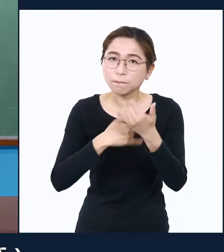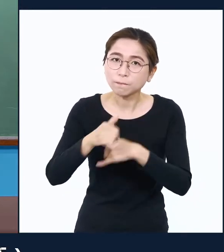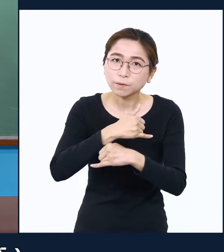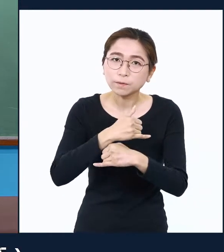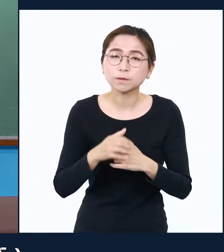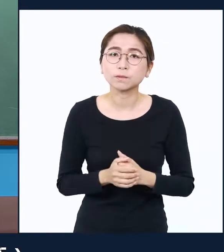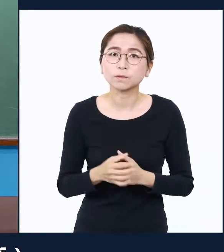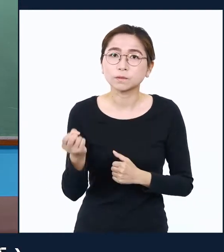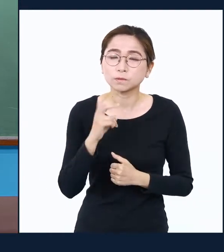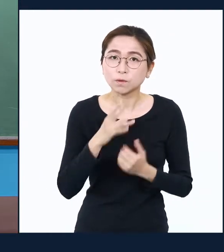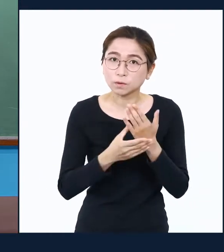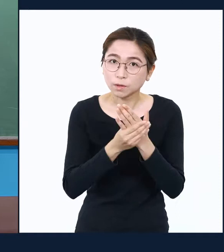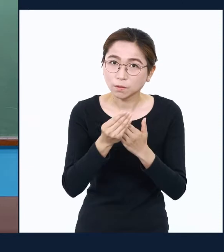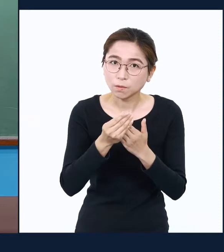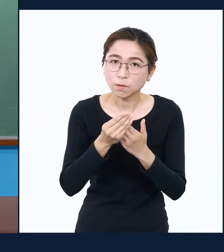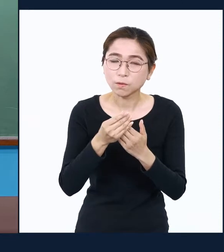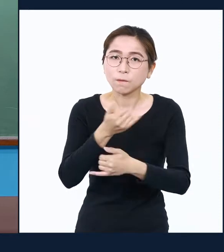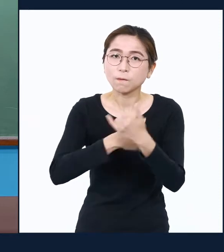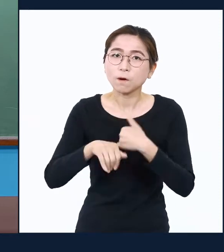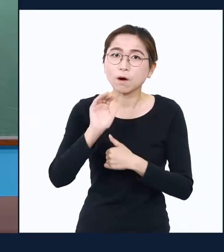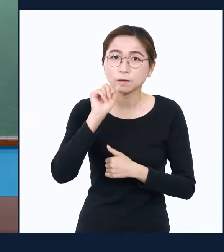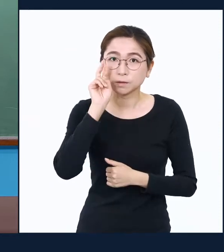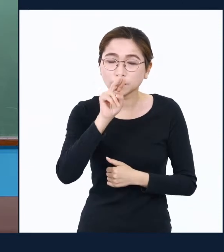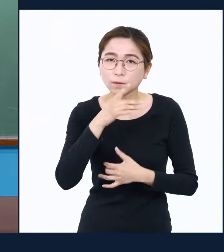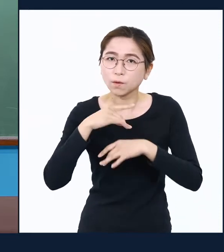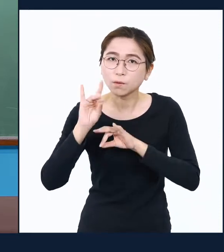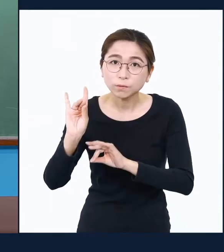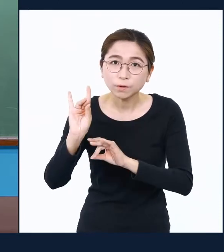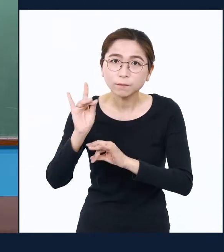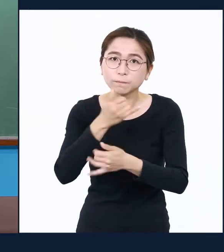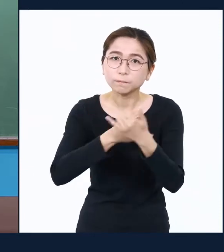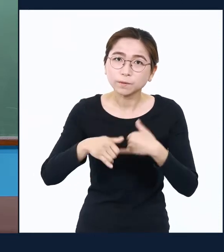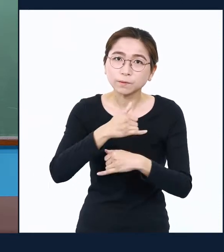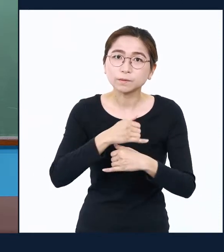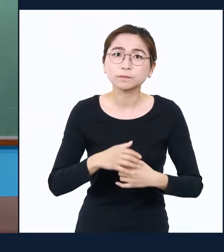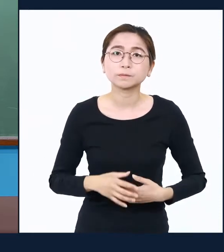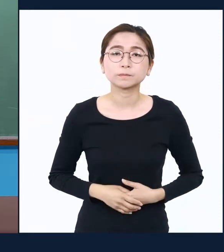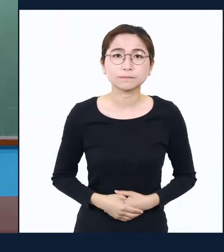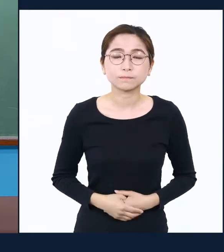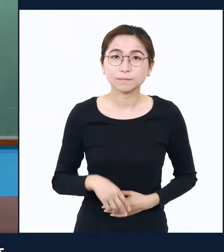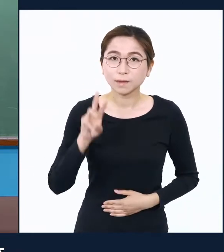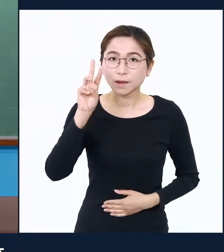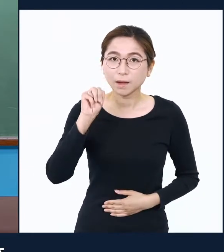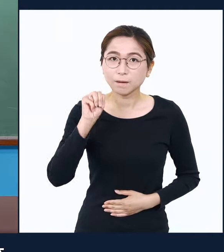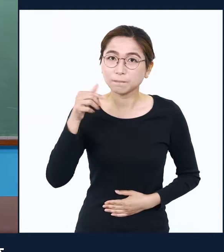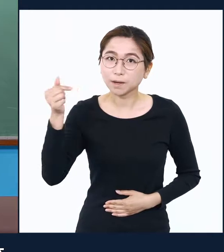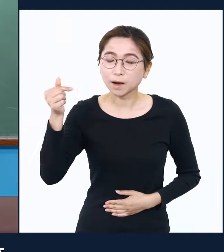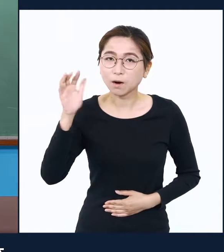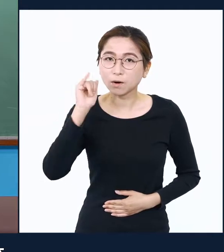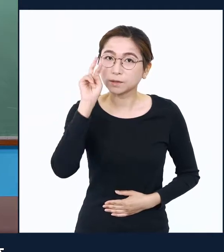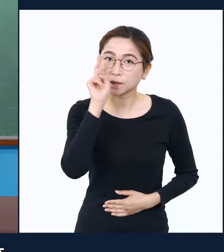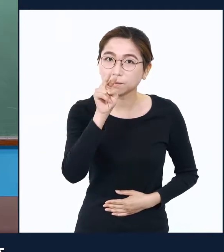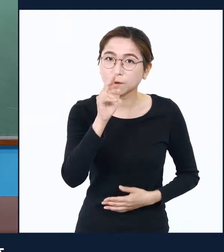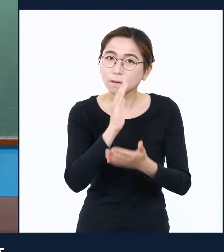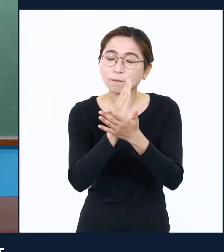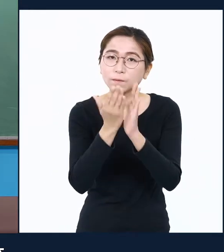表演，在茶馆剧场可以欣赏到粤剧表演，在 M 家可以